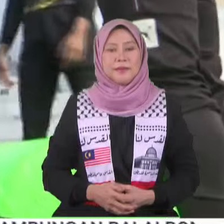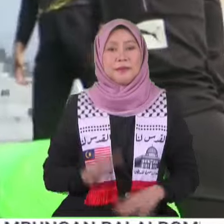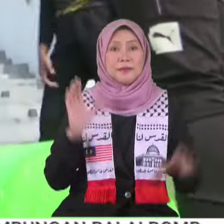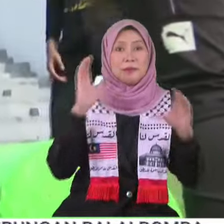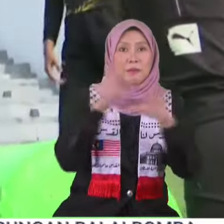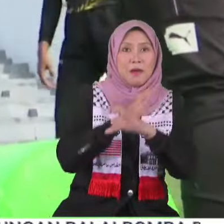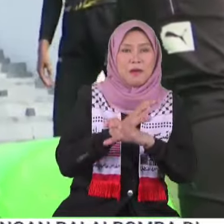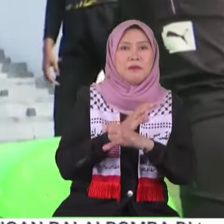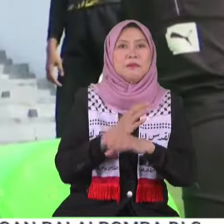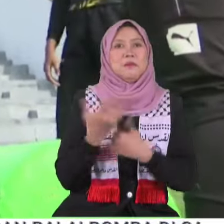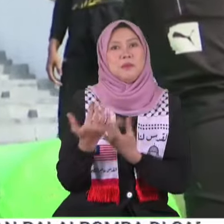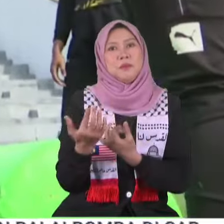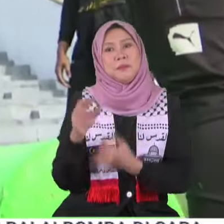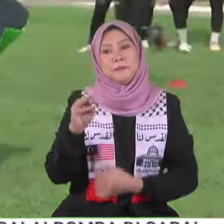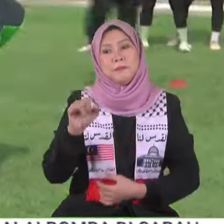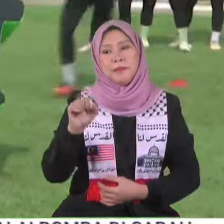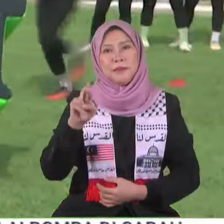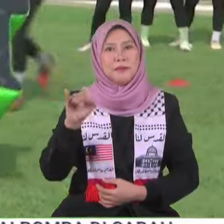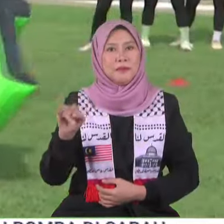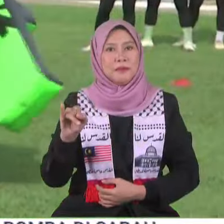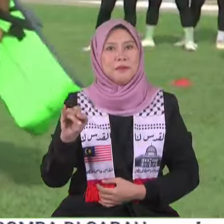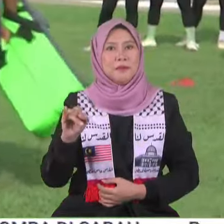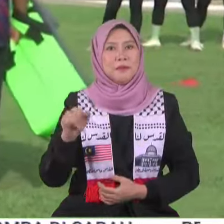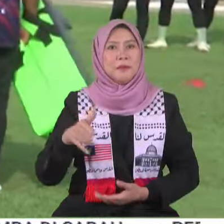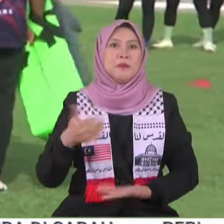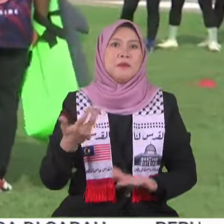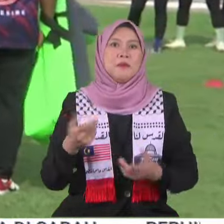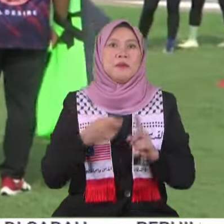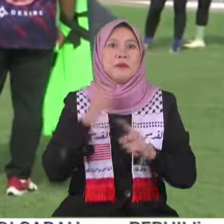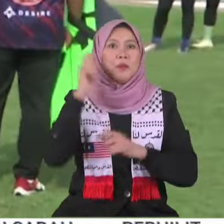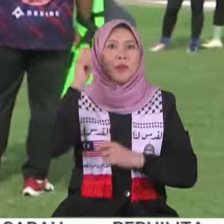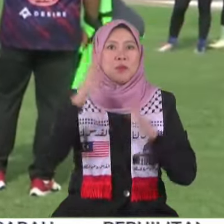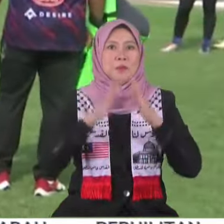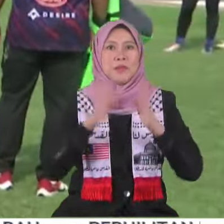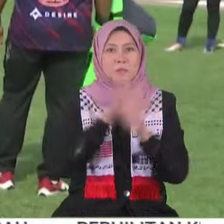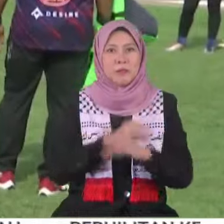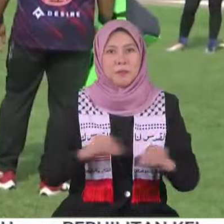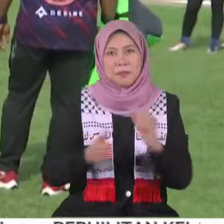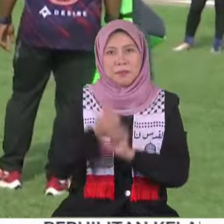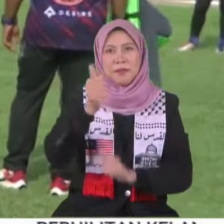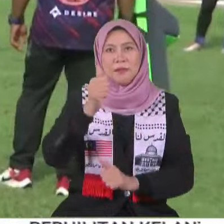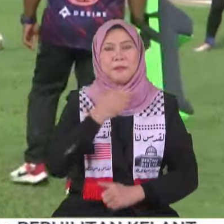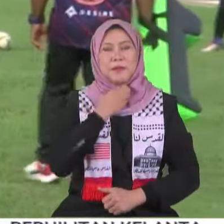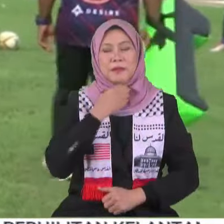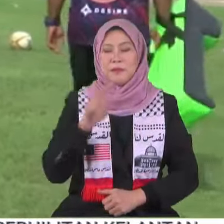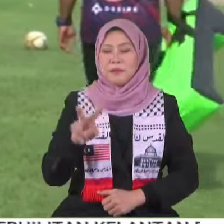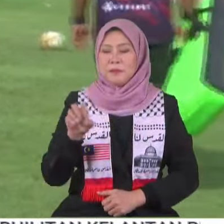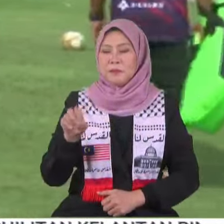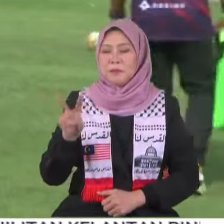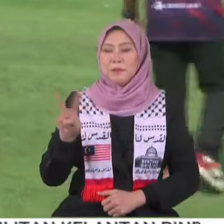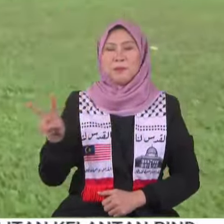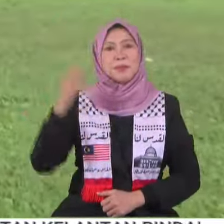Cabaran yang bakal menanti di Miri nanti ialah daripada Tuan Rumah Sarawak serta pemenang Perak 2022 Selangor.